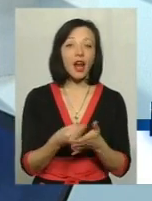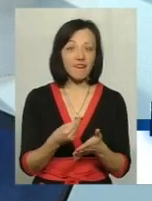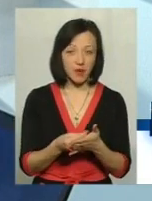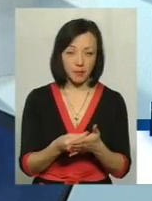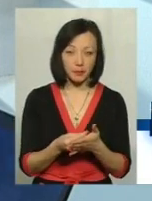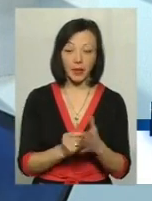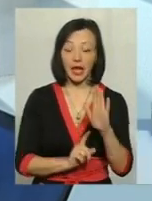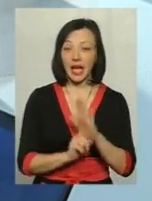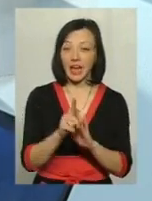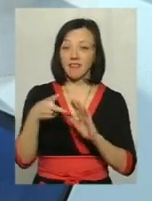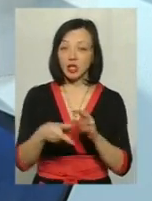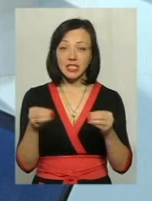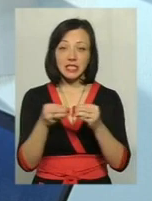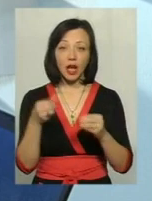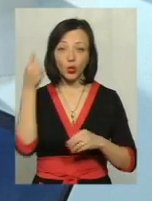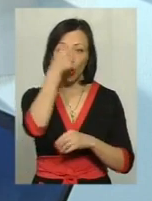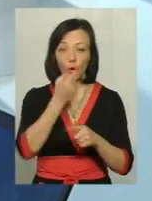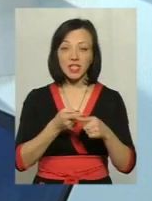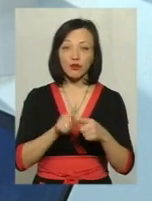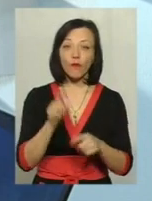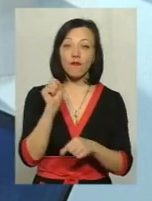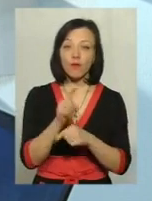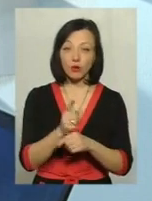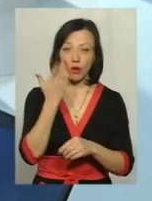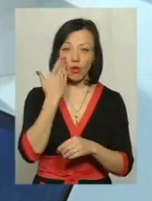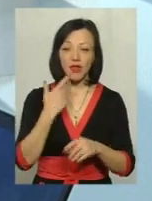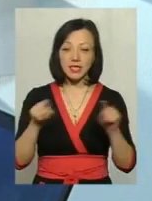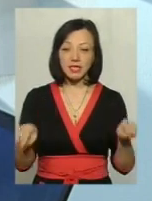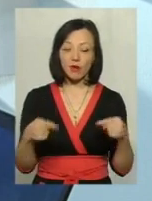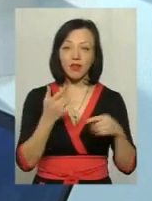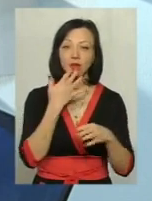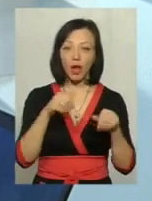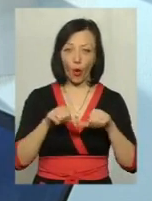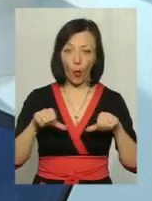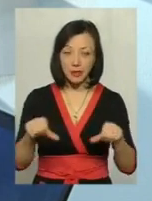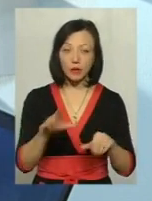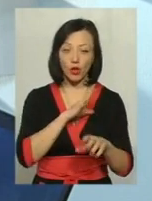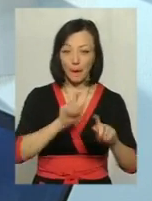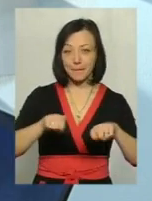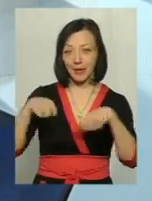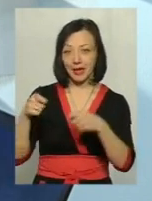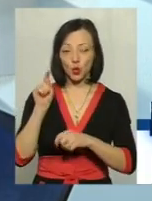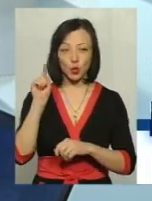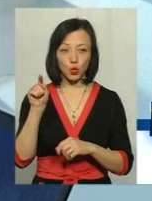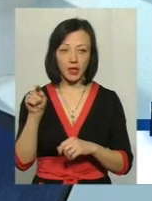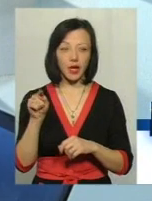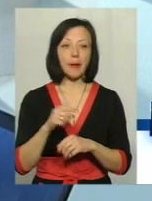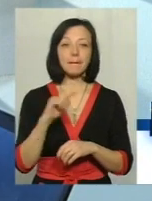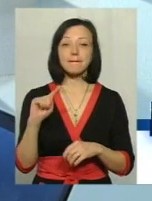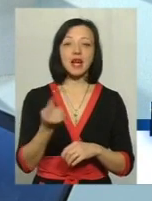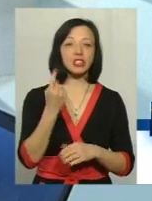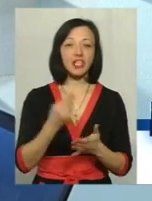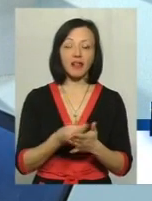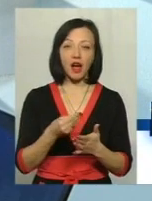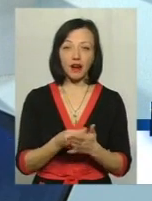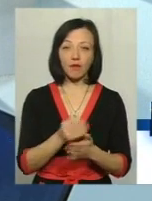З 2010 року цю функцію, коли була вже створена Національна комісія, було передано туди. І от перший тариф, який був